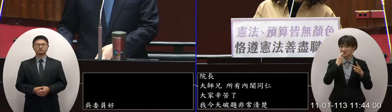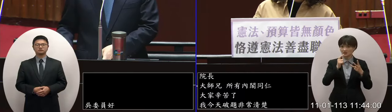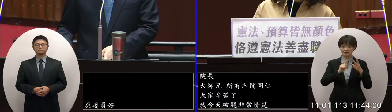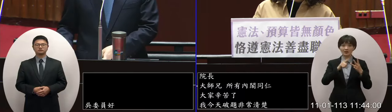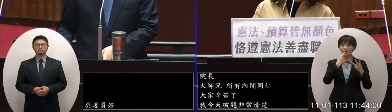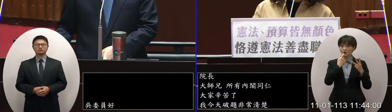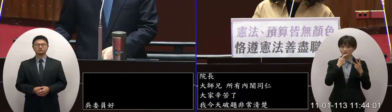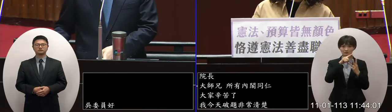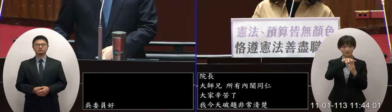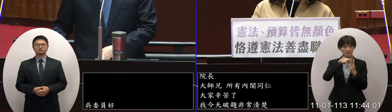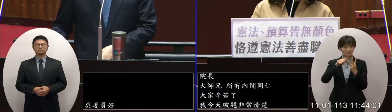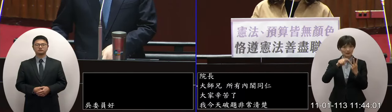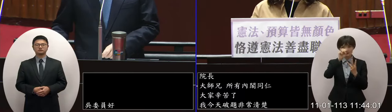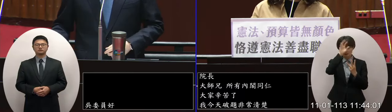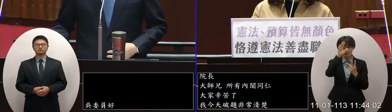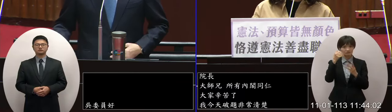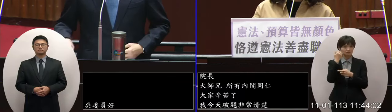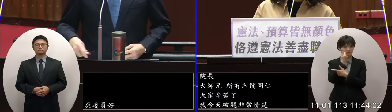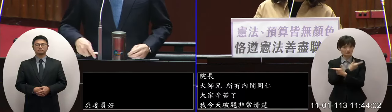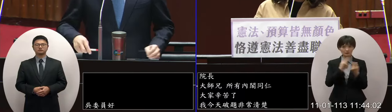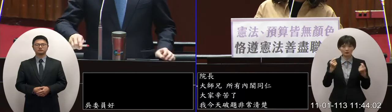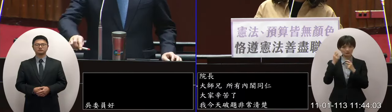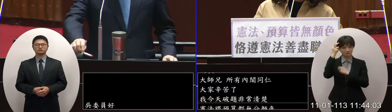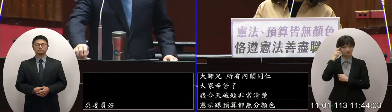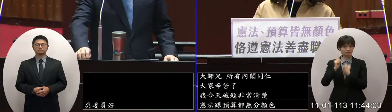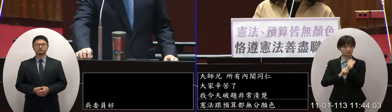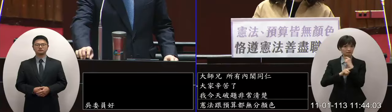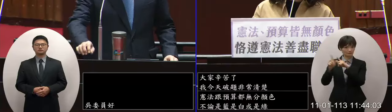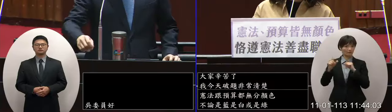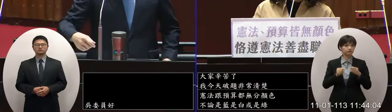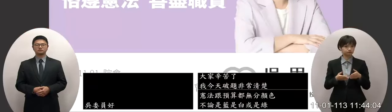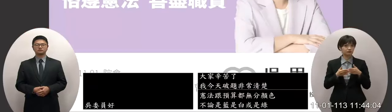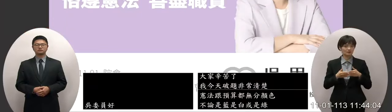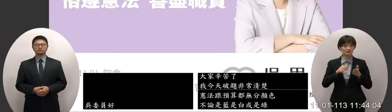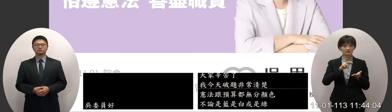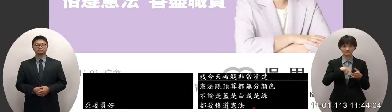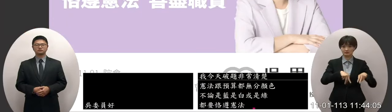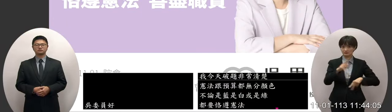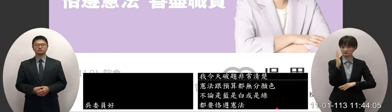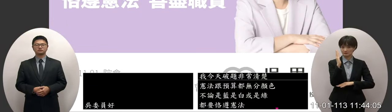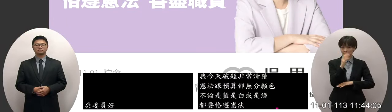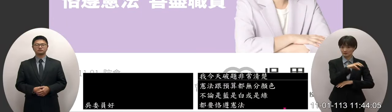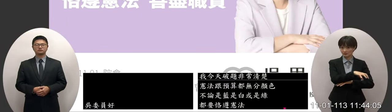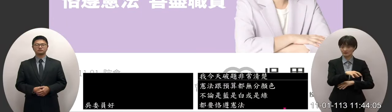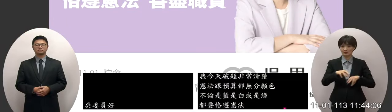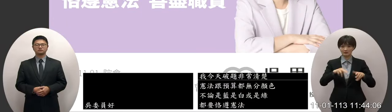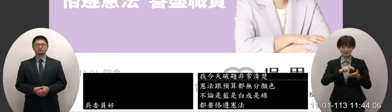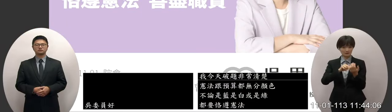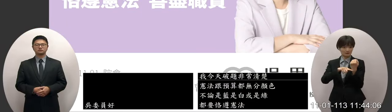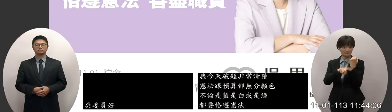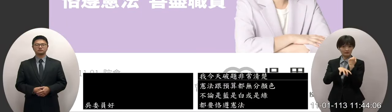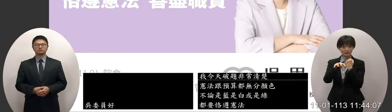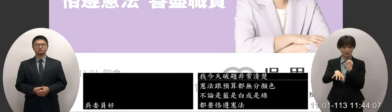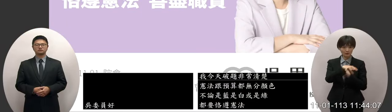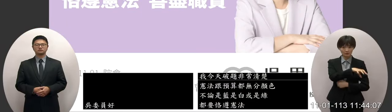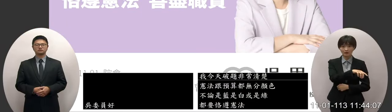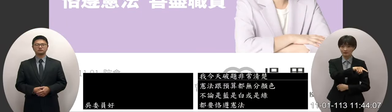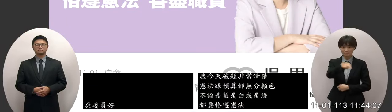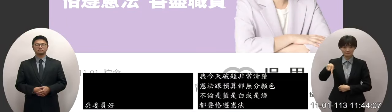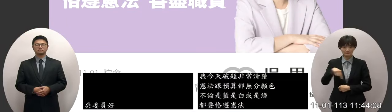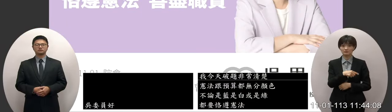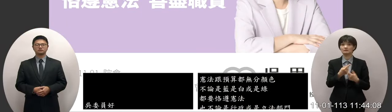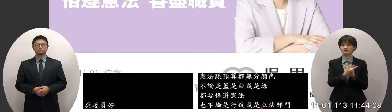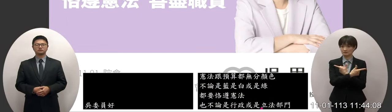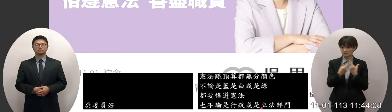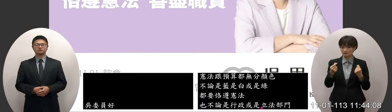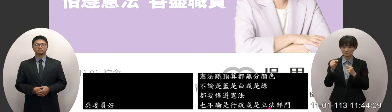恪遵宪法，也不论是行政或是立法部门，都同样要善尽